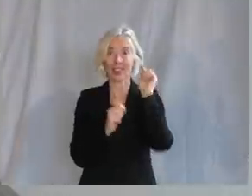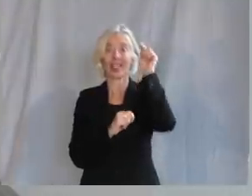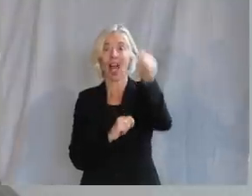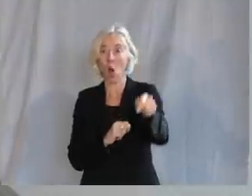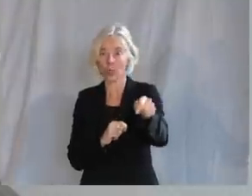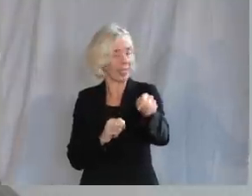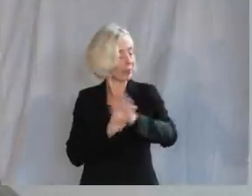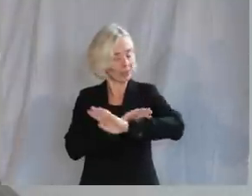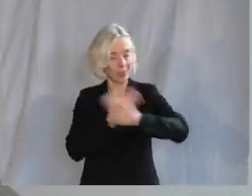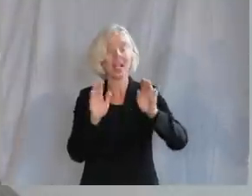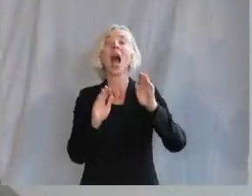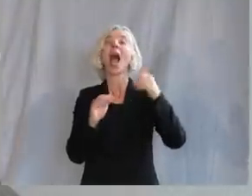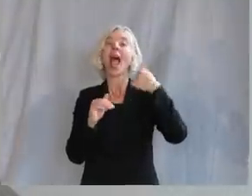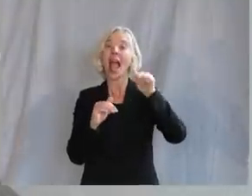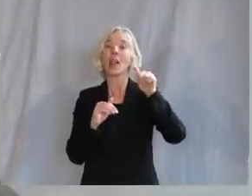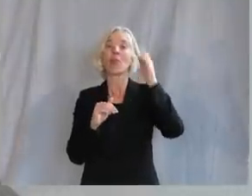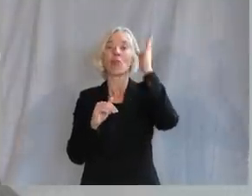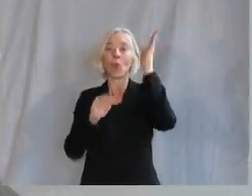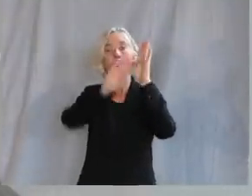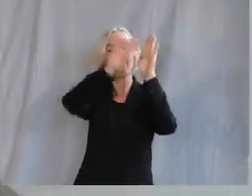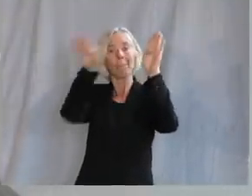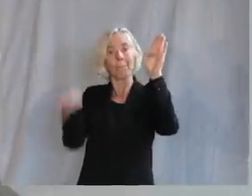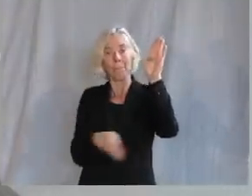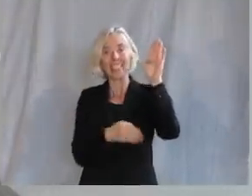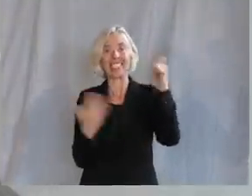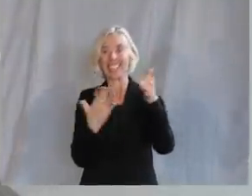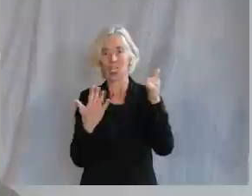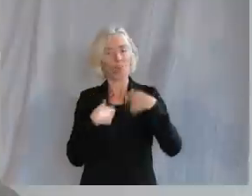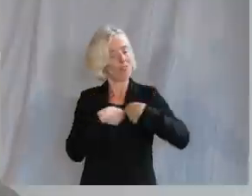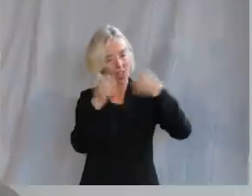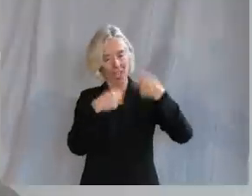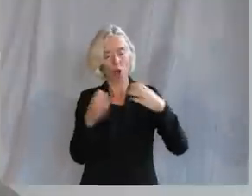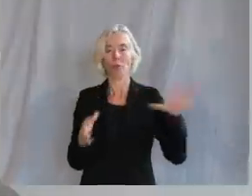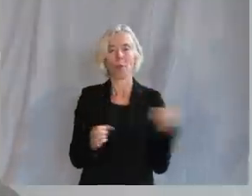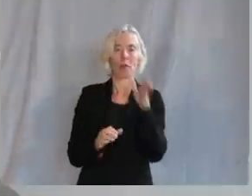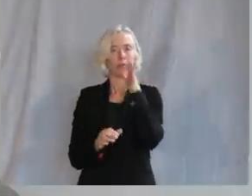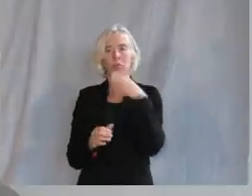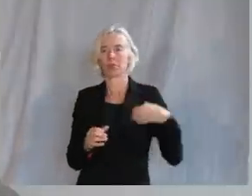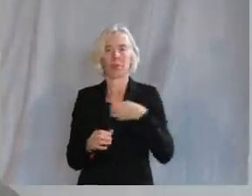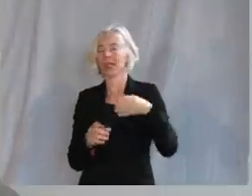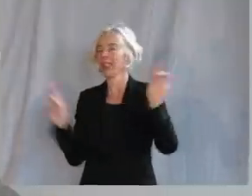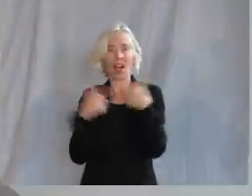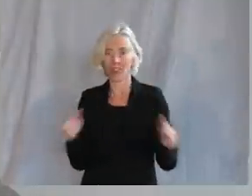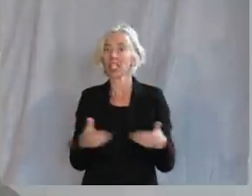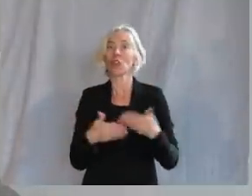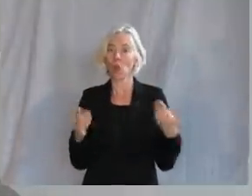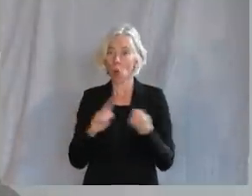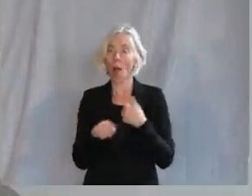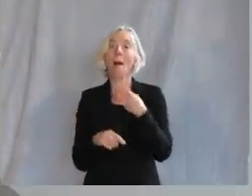verbieten: Maximilianstraße, Holbeinplatz, Rathausplatz,